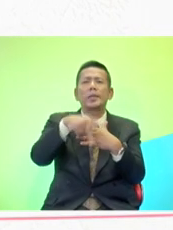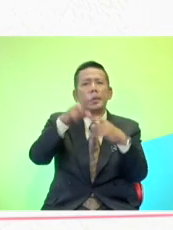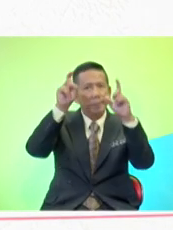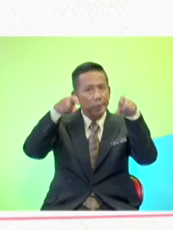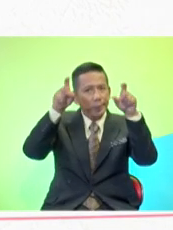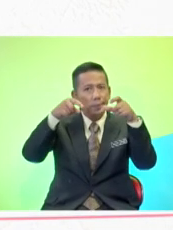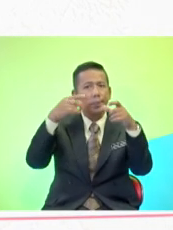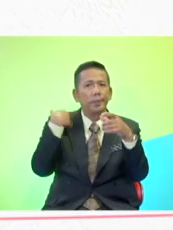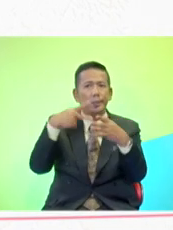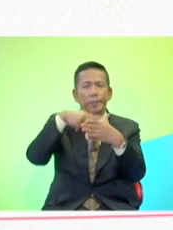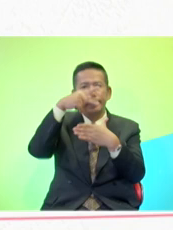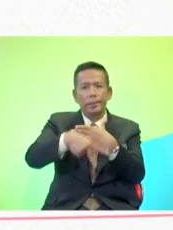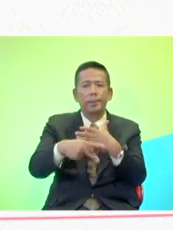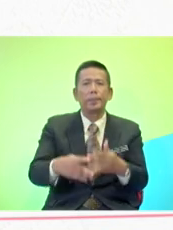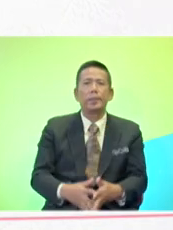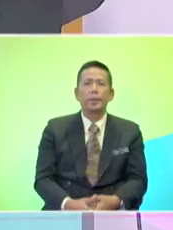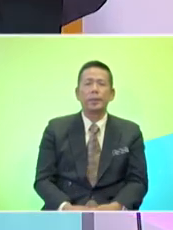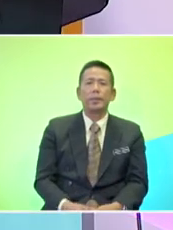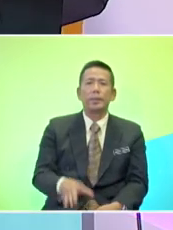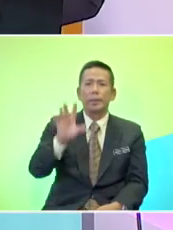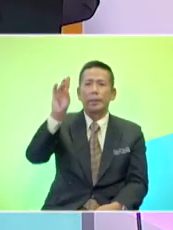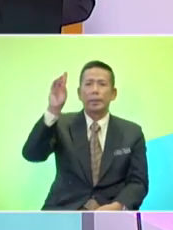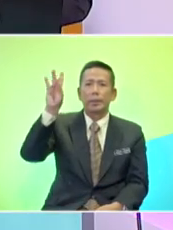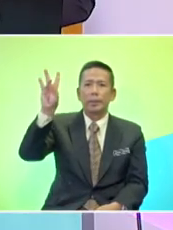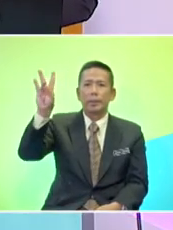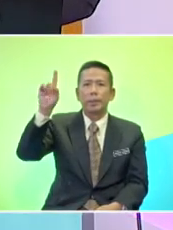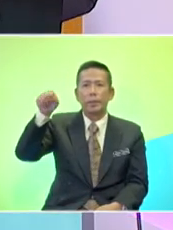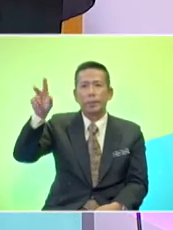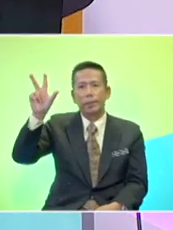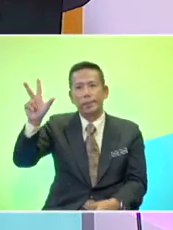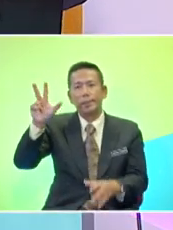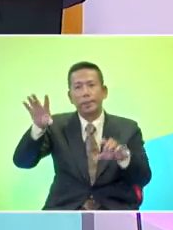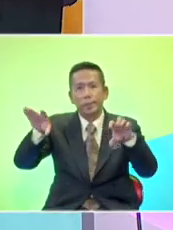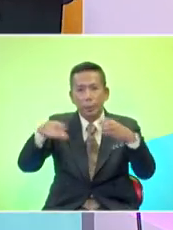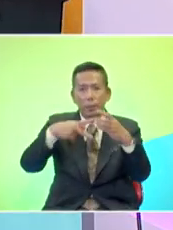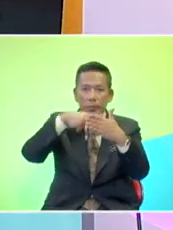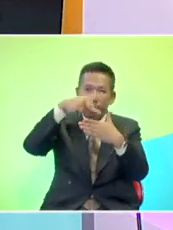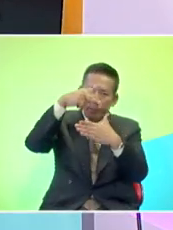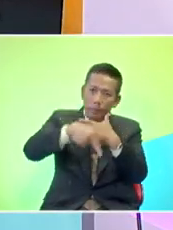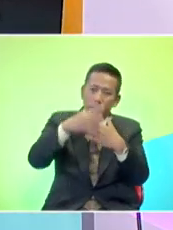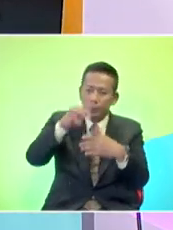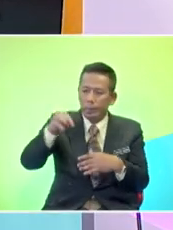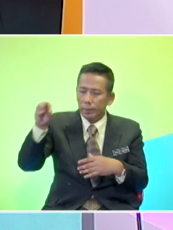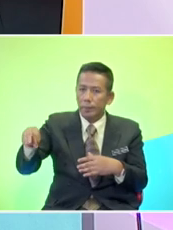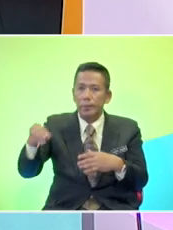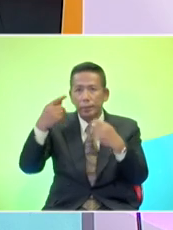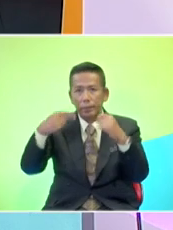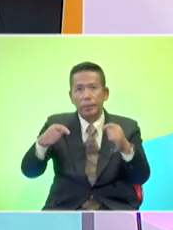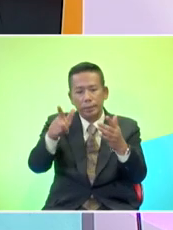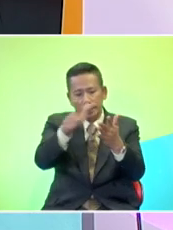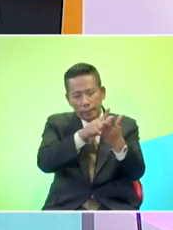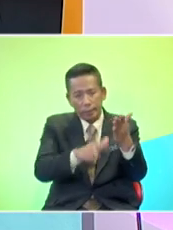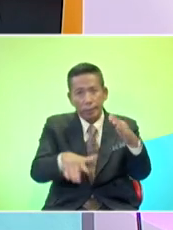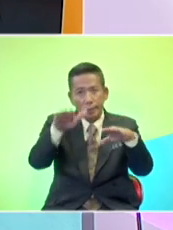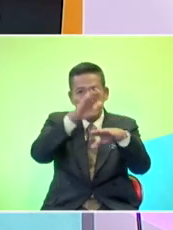Oke untuk 7.3 Ini menghasilkan produk murid-murid dah murid atas blok kayu